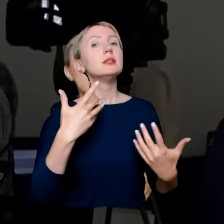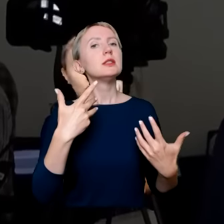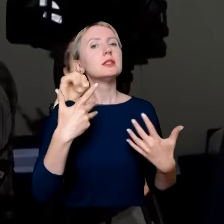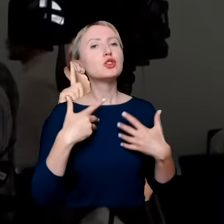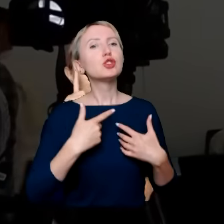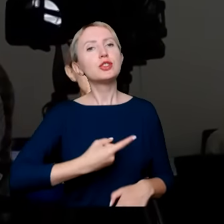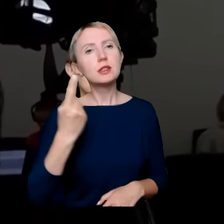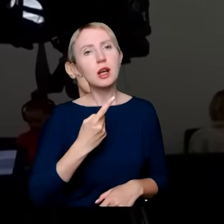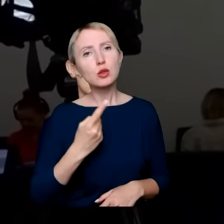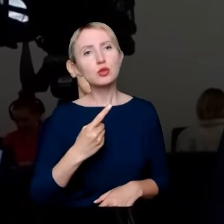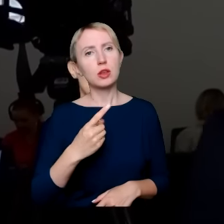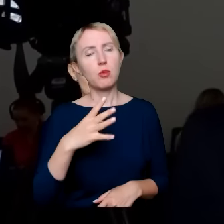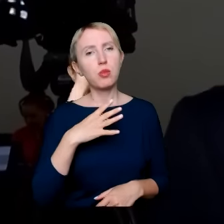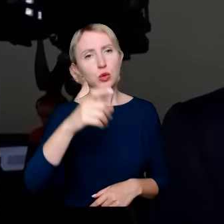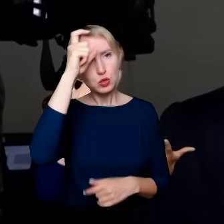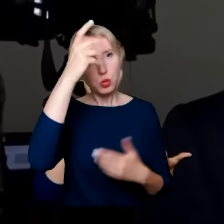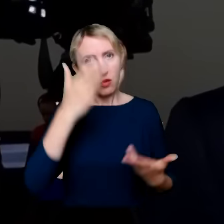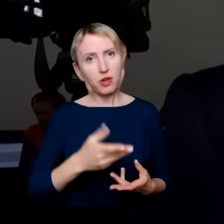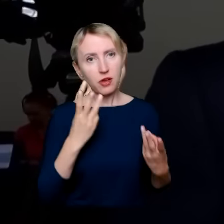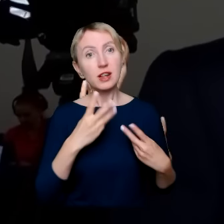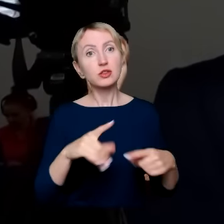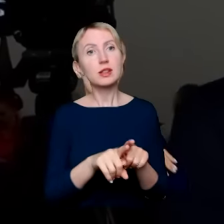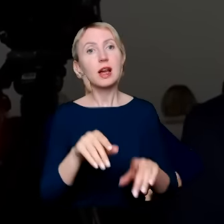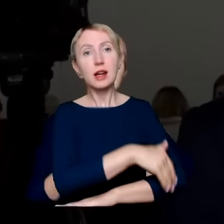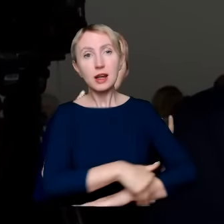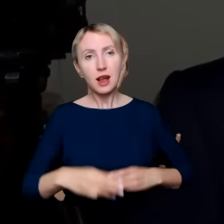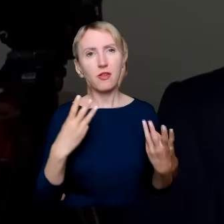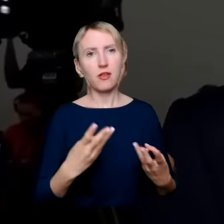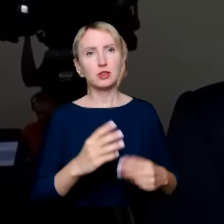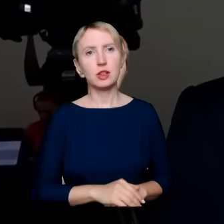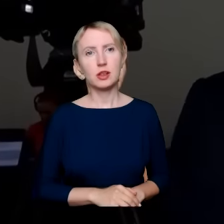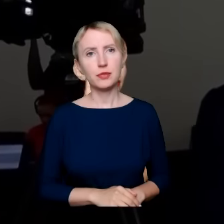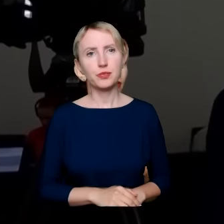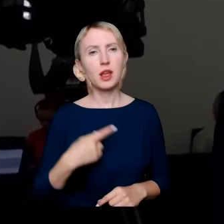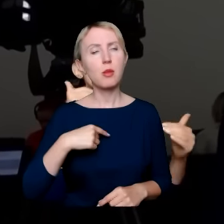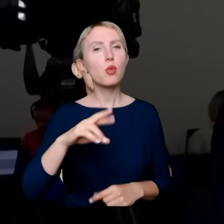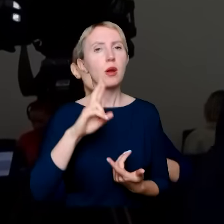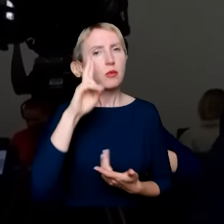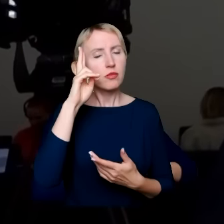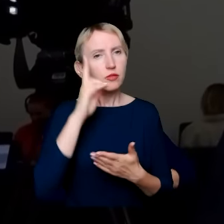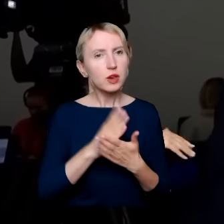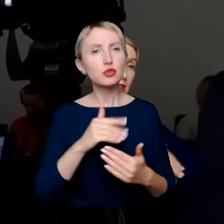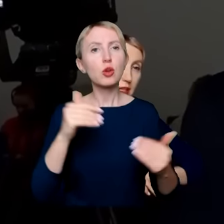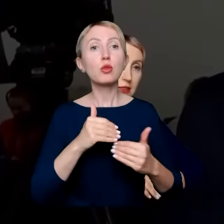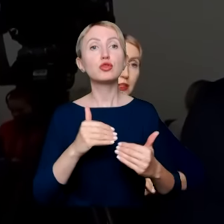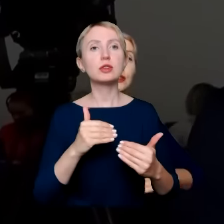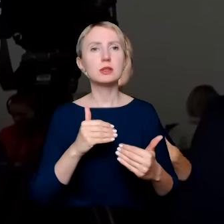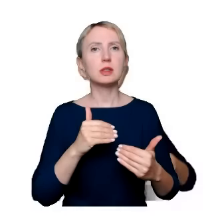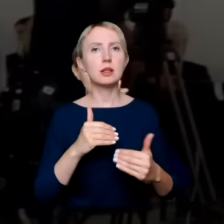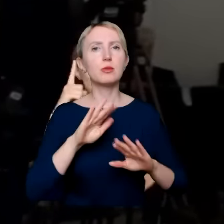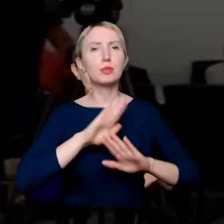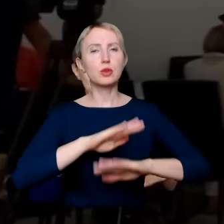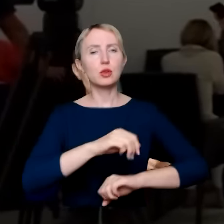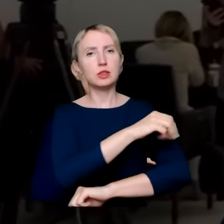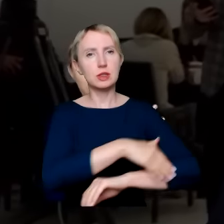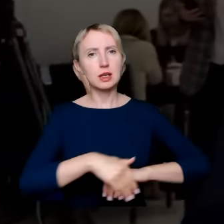życie człowieka się liczy? Jest ważne, granica jest ważna. Ja po prostu wierzę, że można bronić i granicy, i życia ludzi, że to się nie wyklucza.